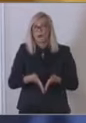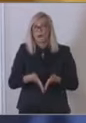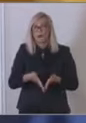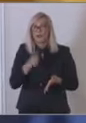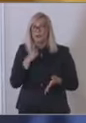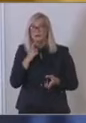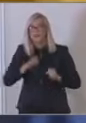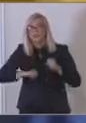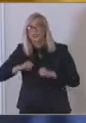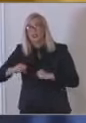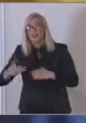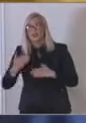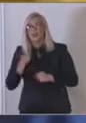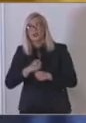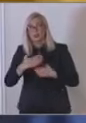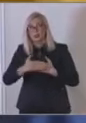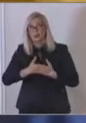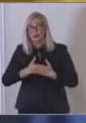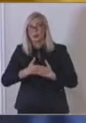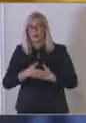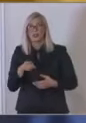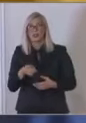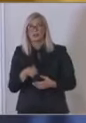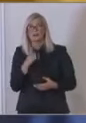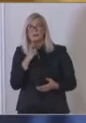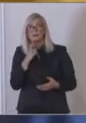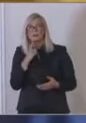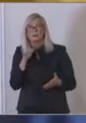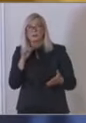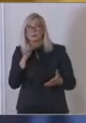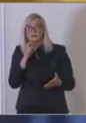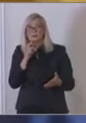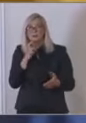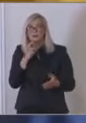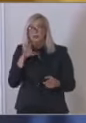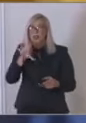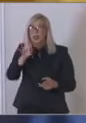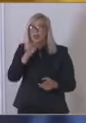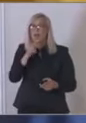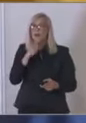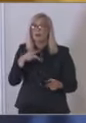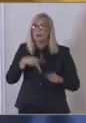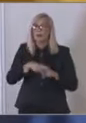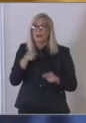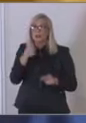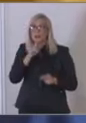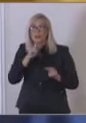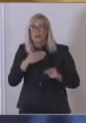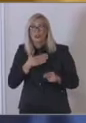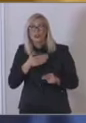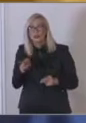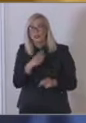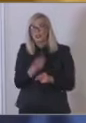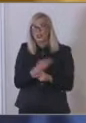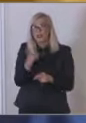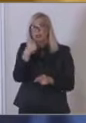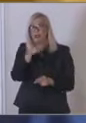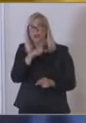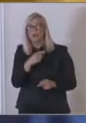edhe për të identifiku qëfar do pengese që ne mund të kemi në mes të dy vendeve tona saj përket intensifikimit të